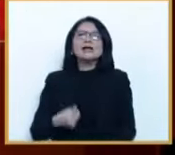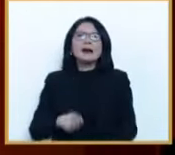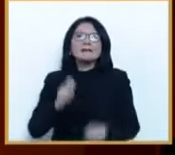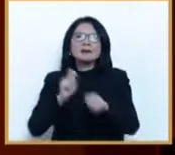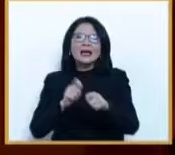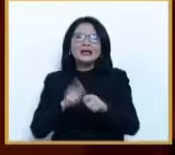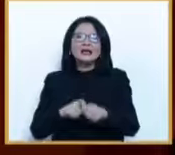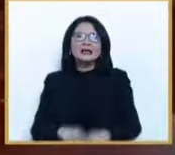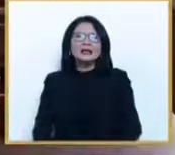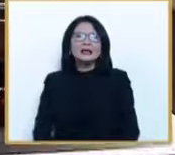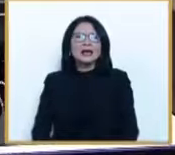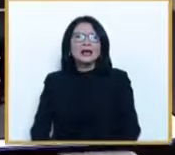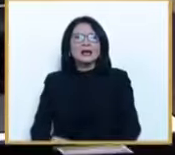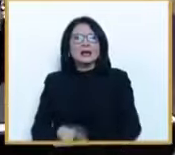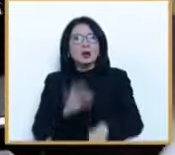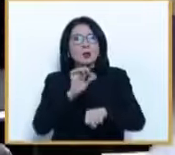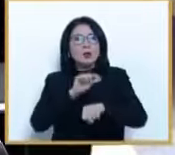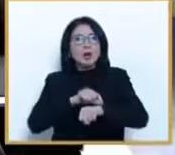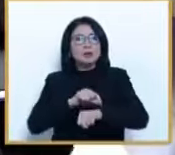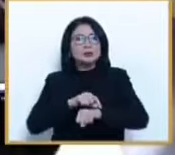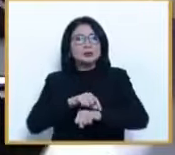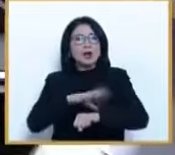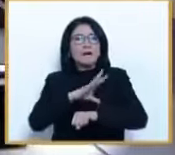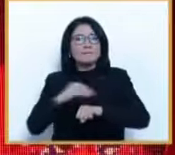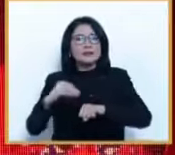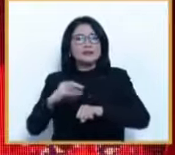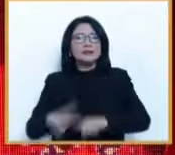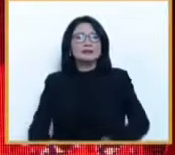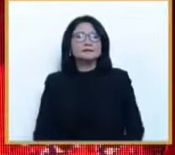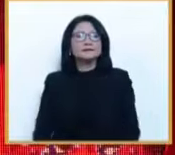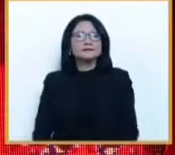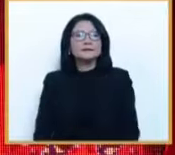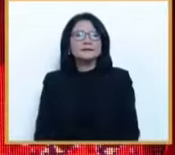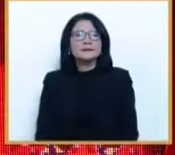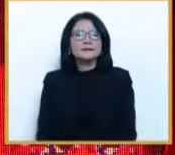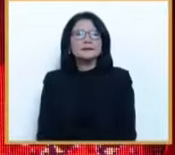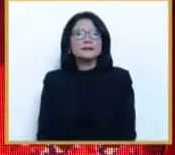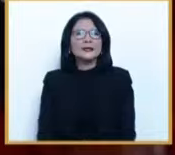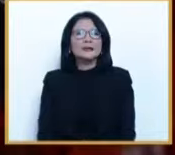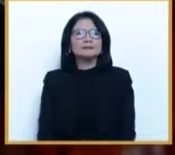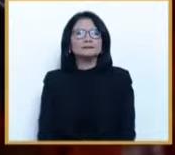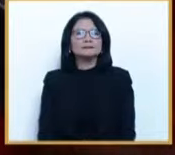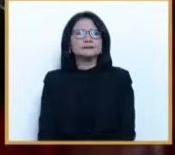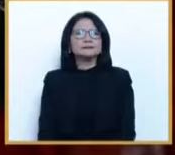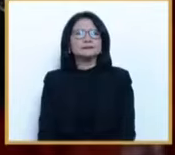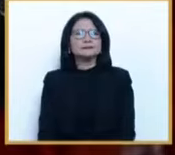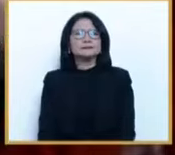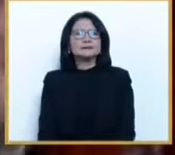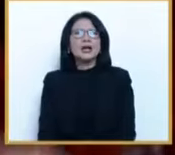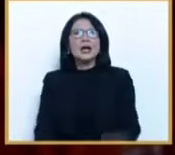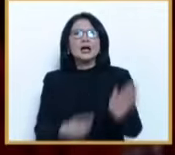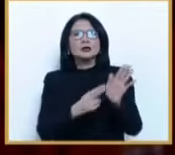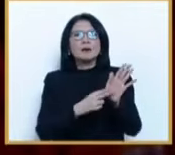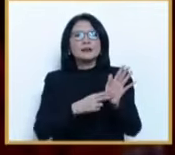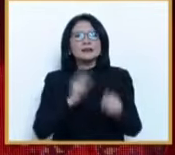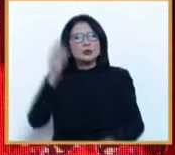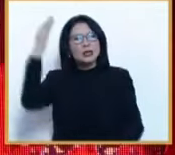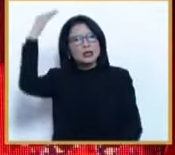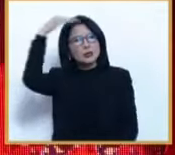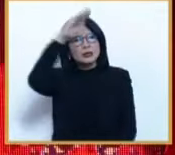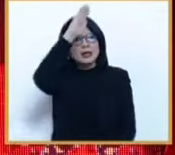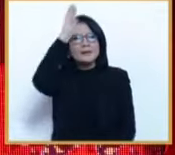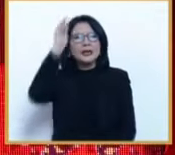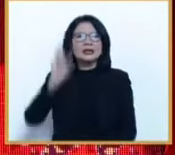Maaf waktunya sudah habis terima kasih dan selanjutnya kami persilakan untuk pasangan calon nomor urut S Bapak Ridwan Kamil dan